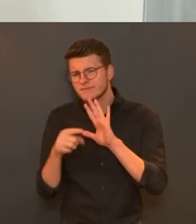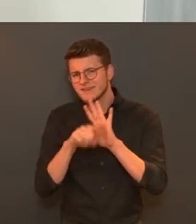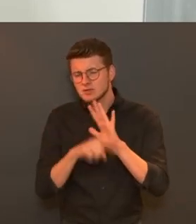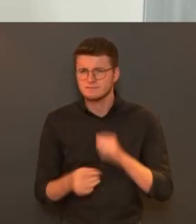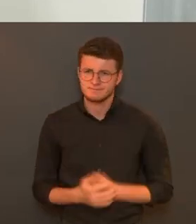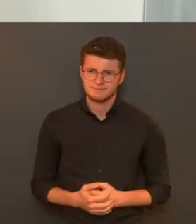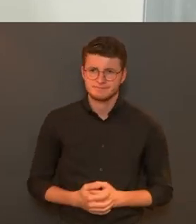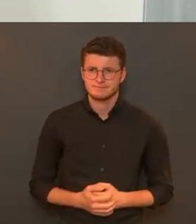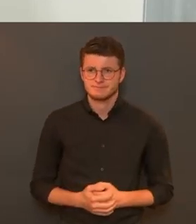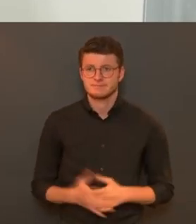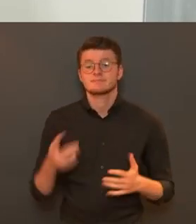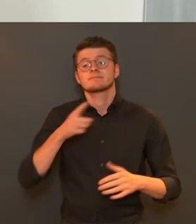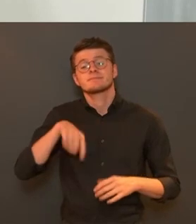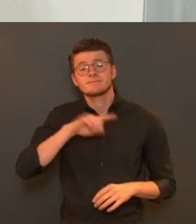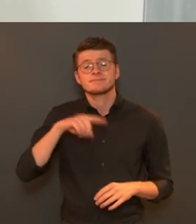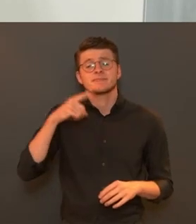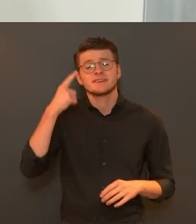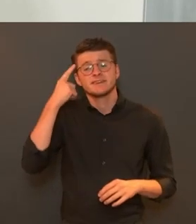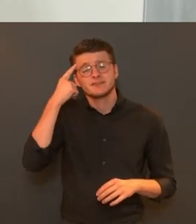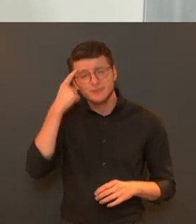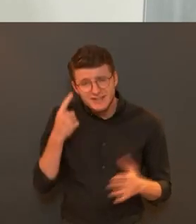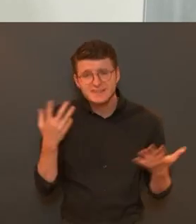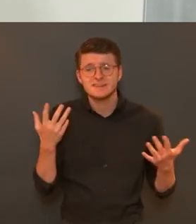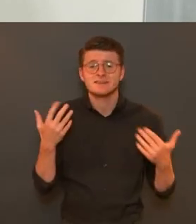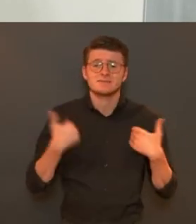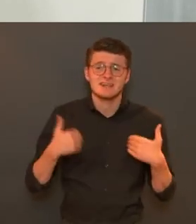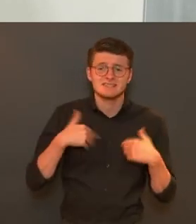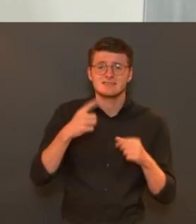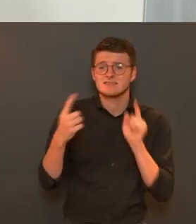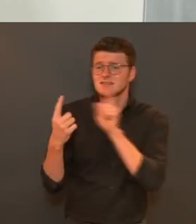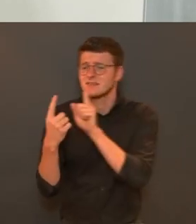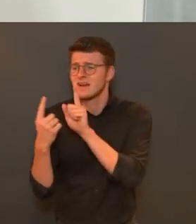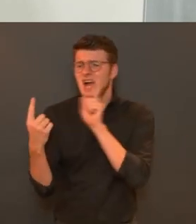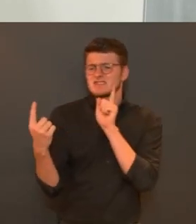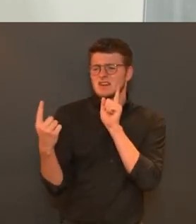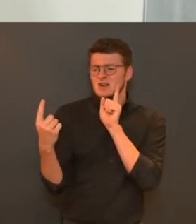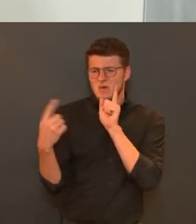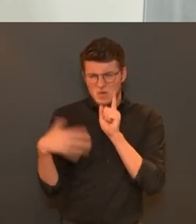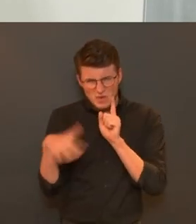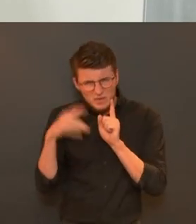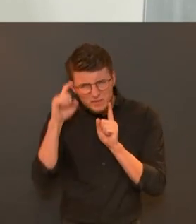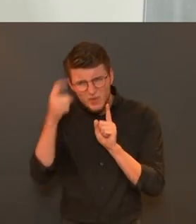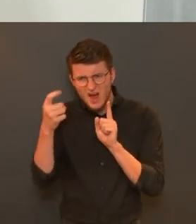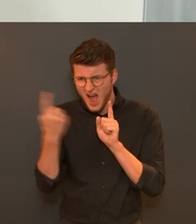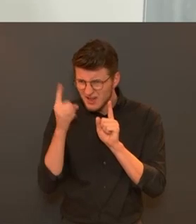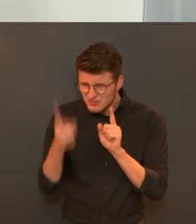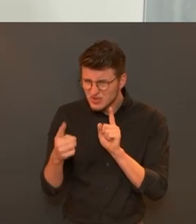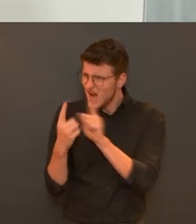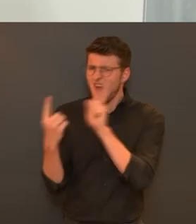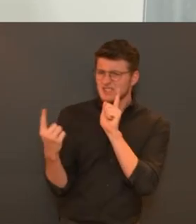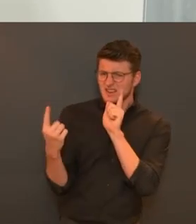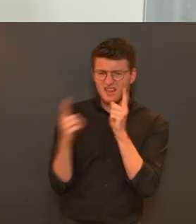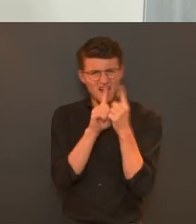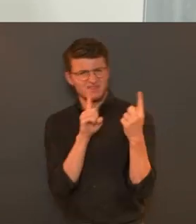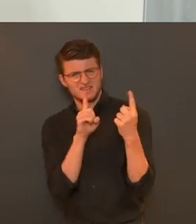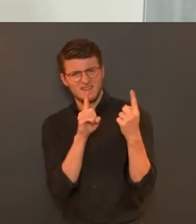Nous sommes bien conscients aujourd'hui qu'il n'est pas facile d'éviter les contacts rapprochés avec des